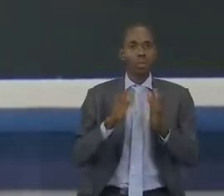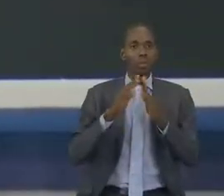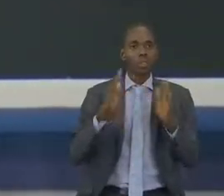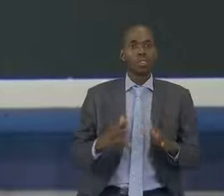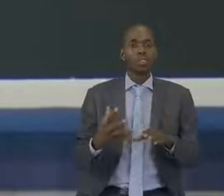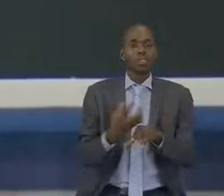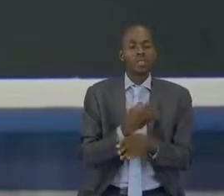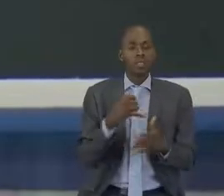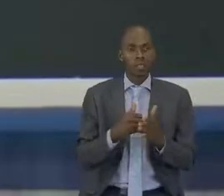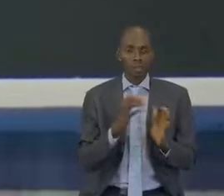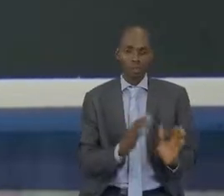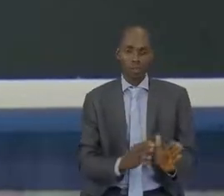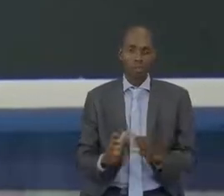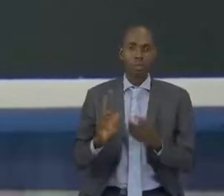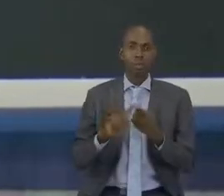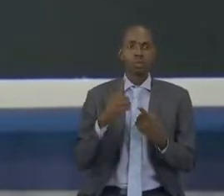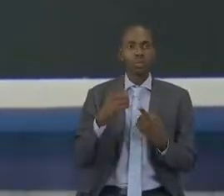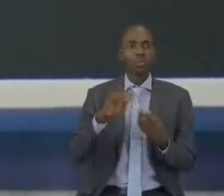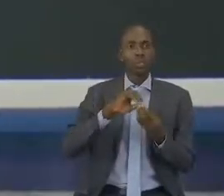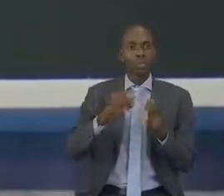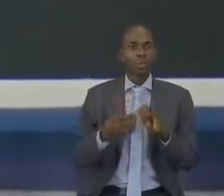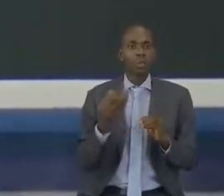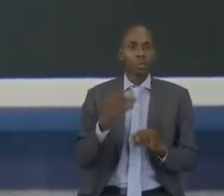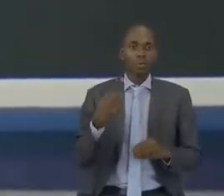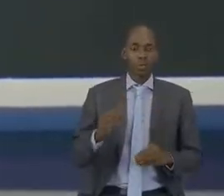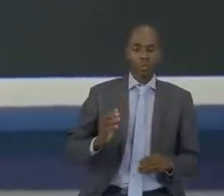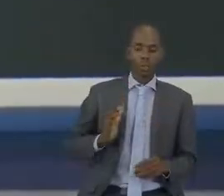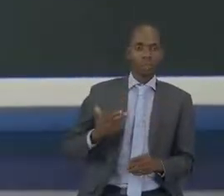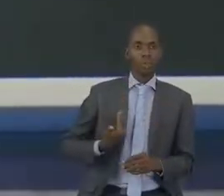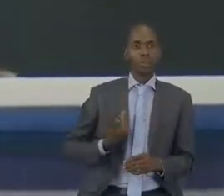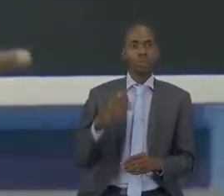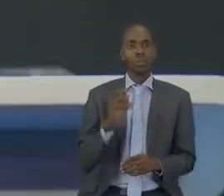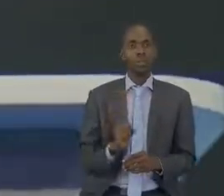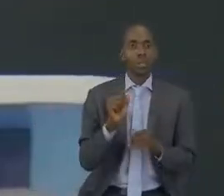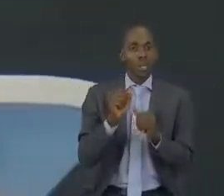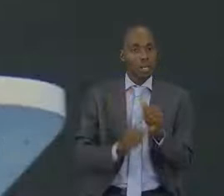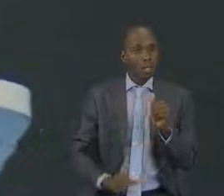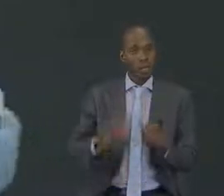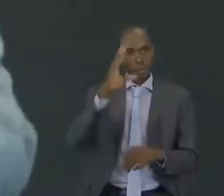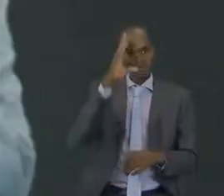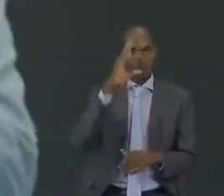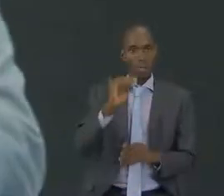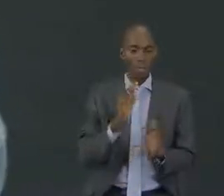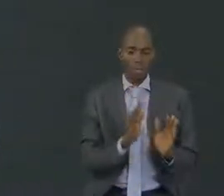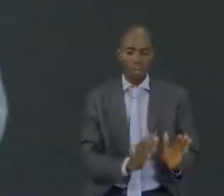Vous compterez pour cet agneau d'après ce que chacun peut manger.